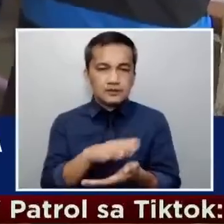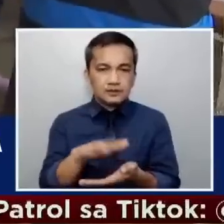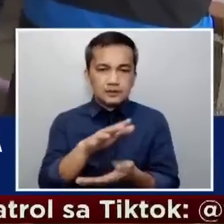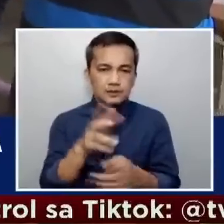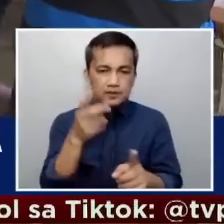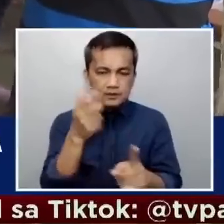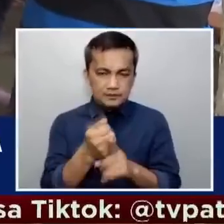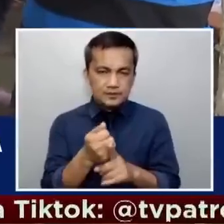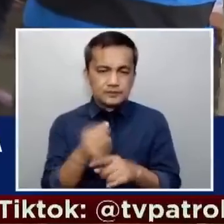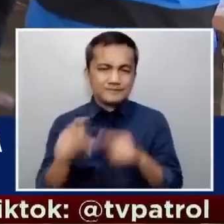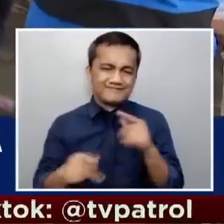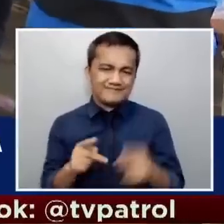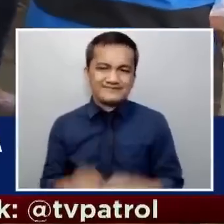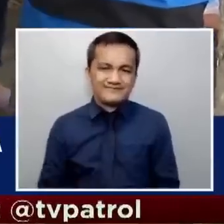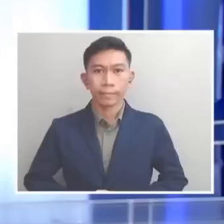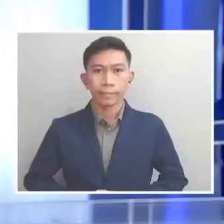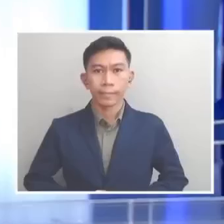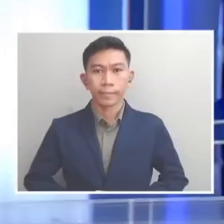apektadong kababayan.